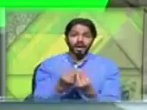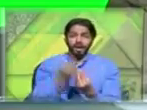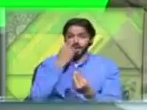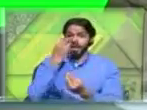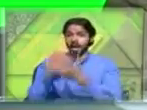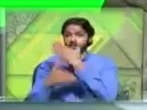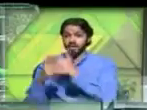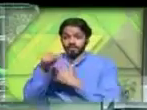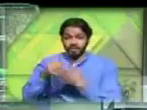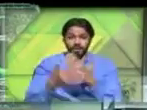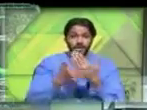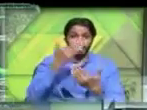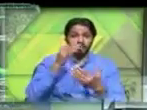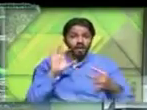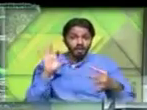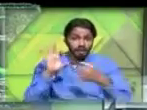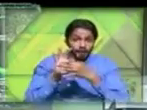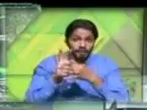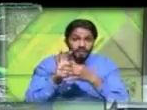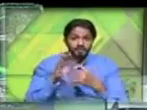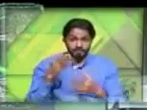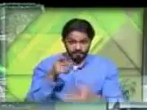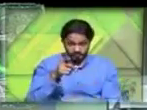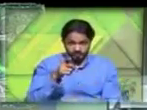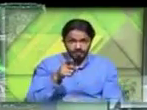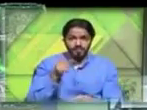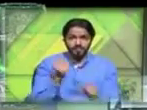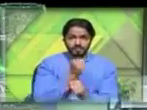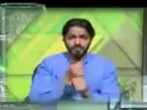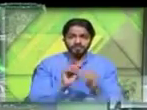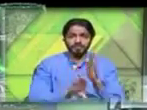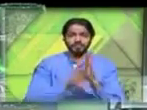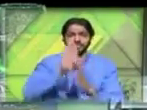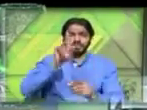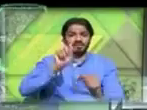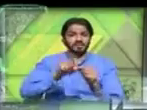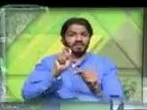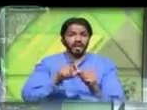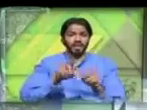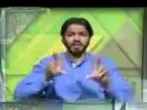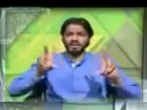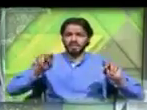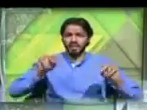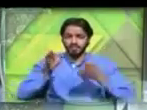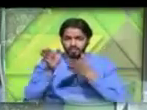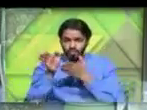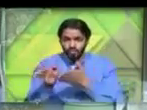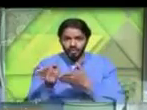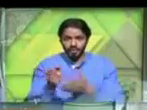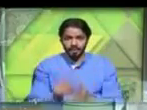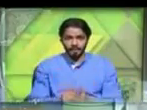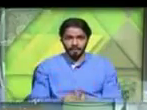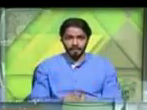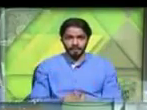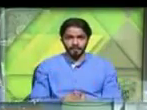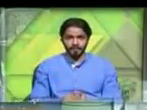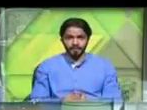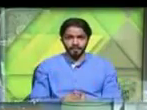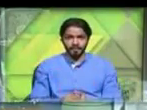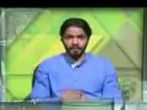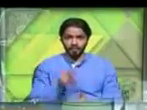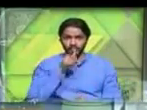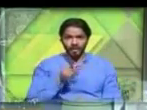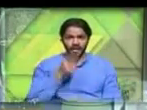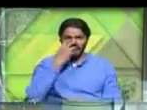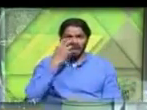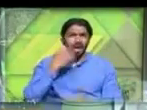نعم، فنحن جميل. لا نضع الحواجز والسدود والعراقيل والعقبات بيننا وبين هذا الماضي